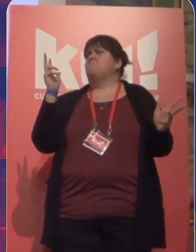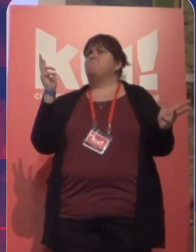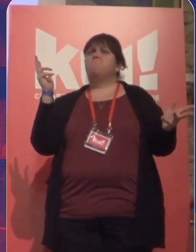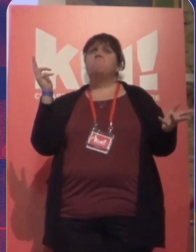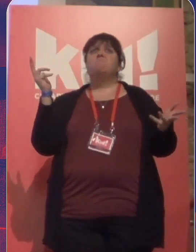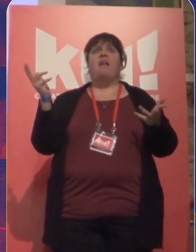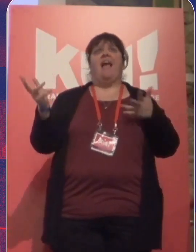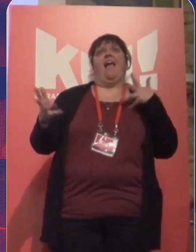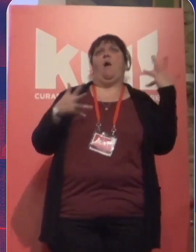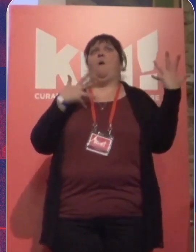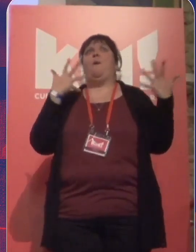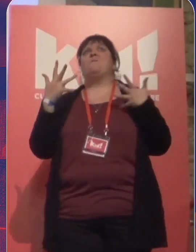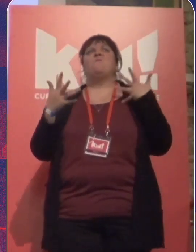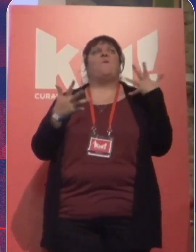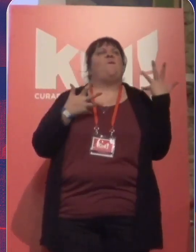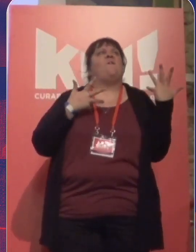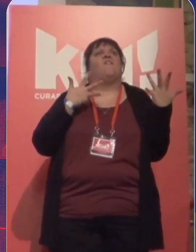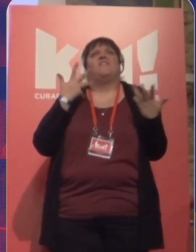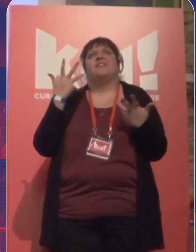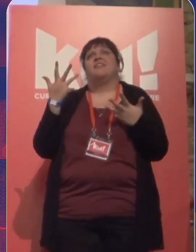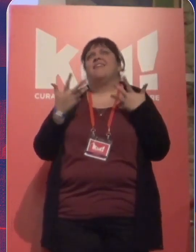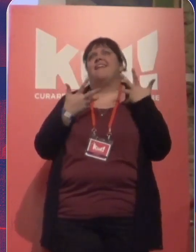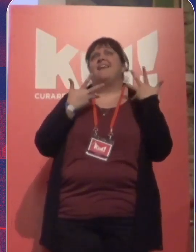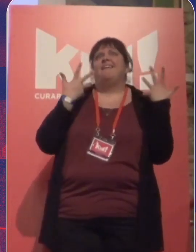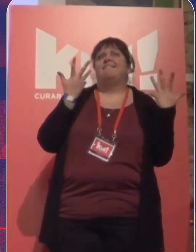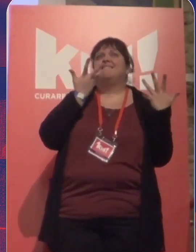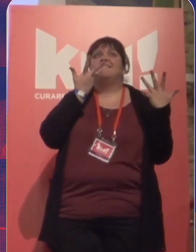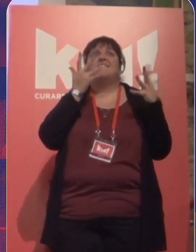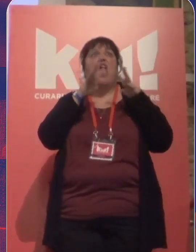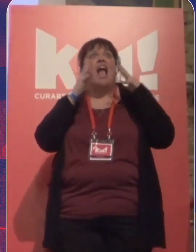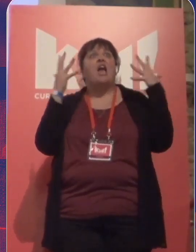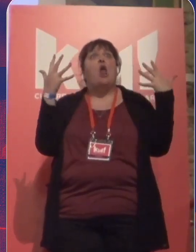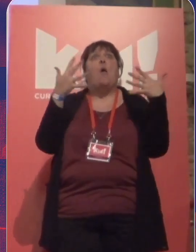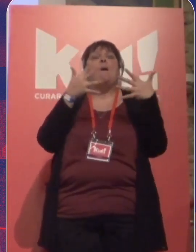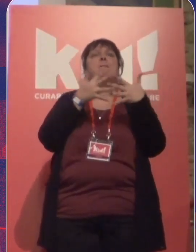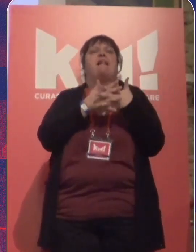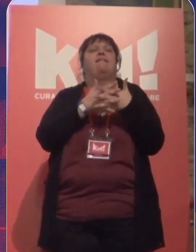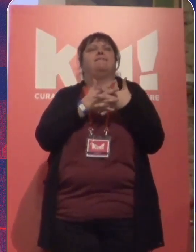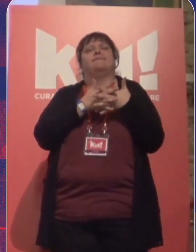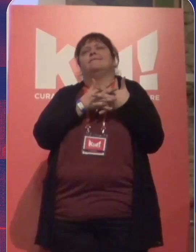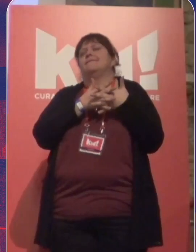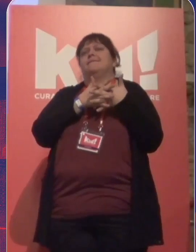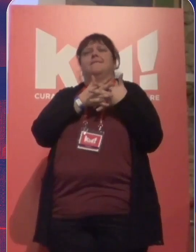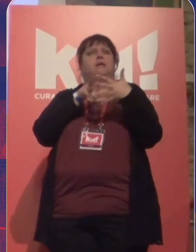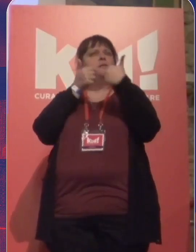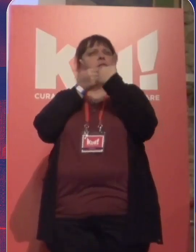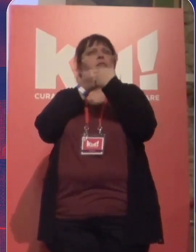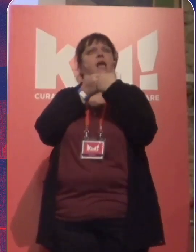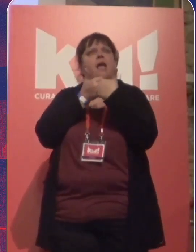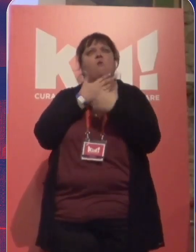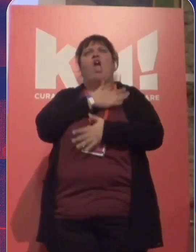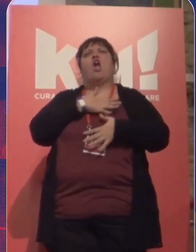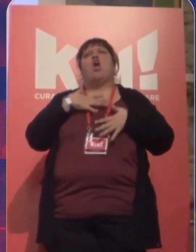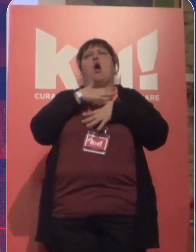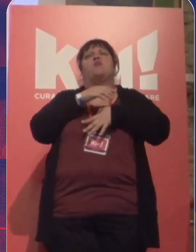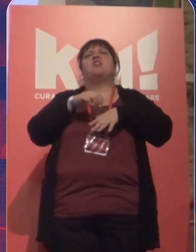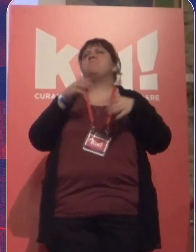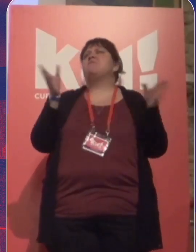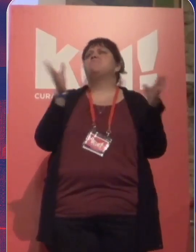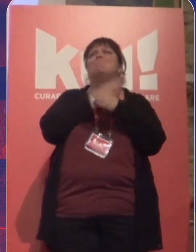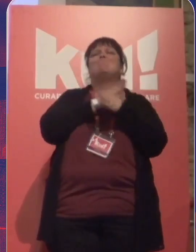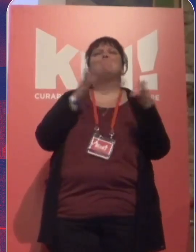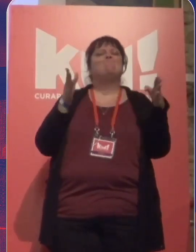diciamo così della globalizzazione e del godimento diffuso era